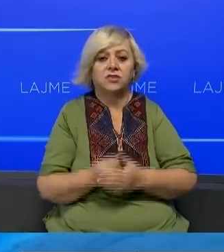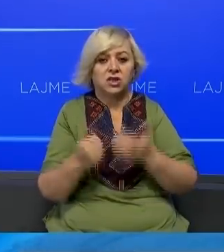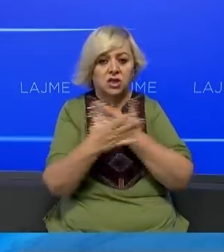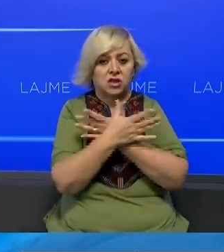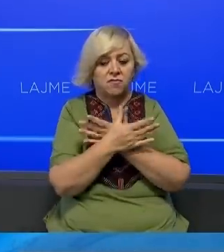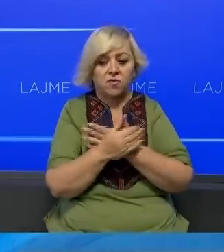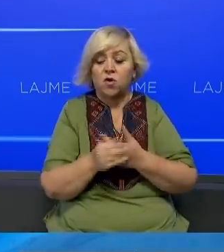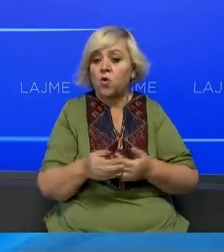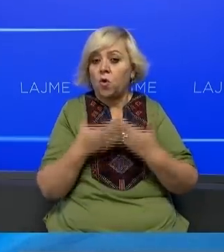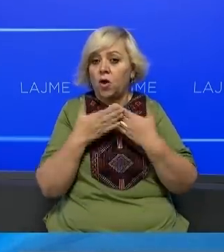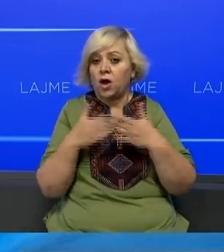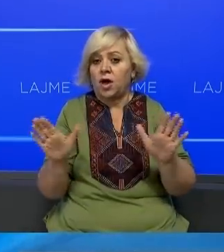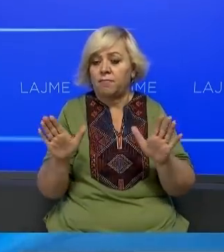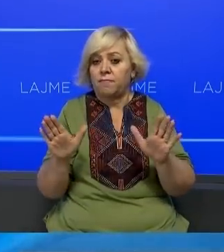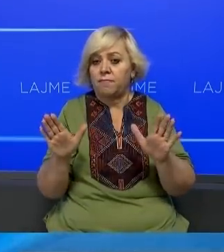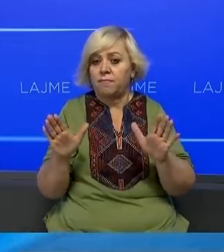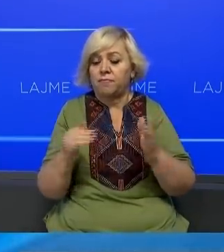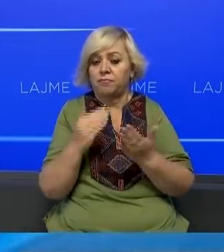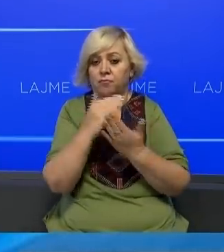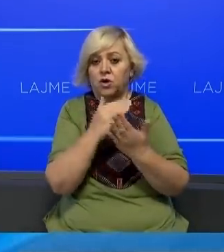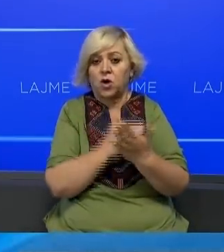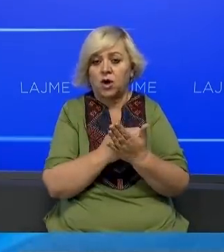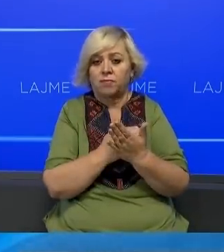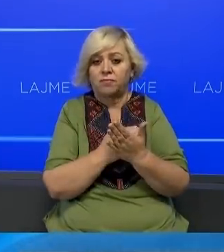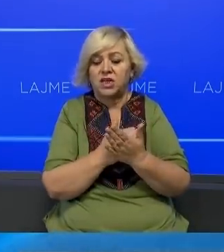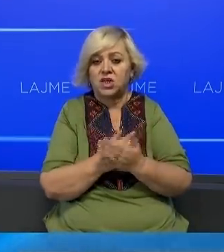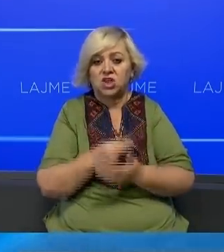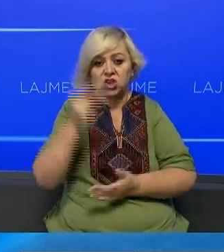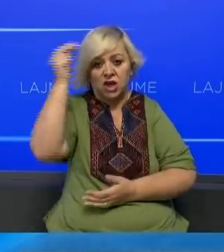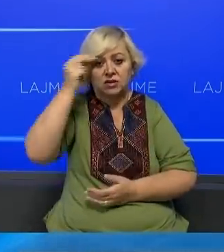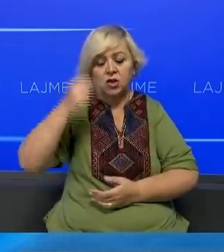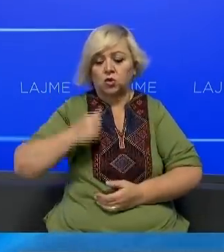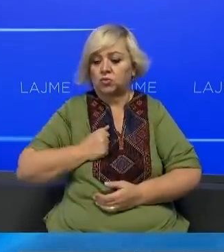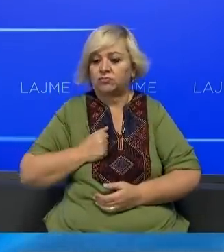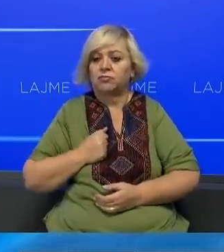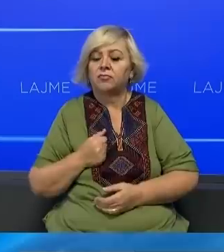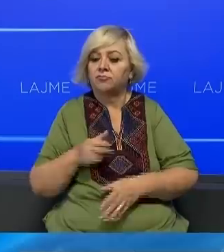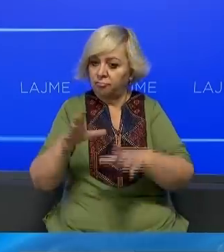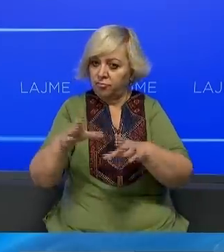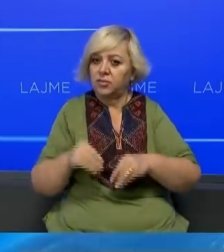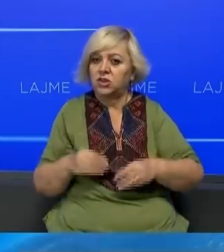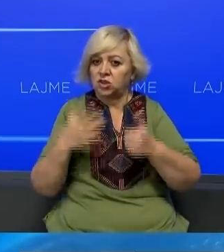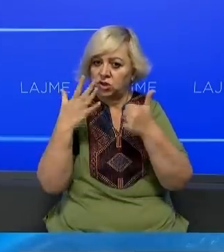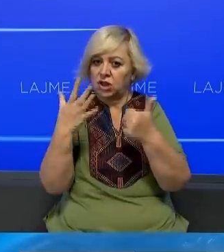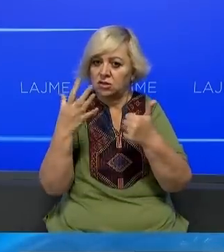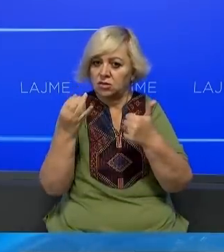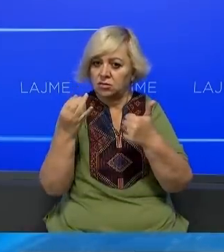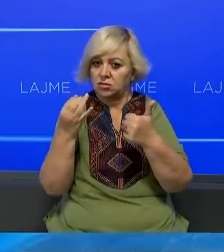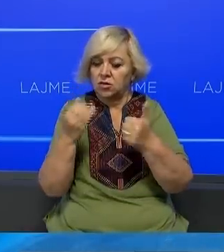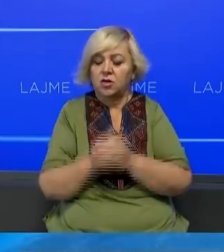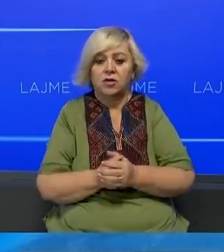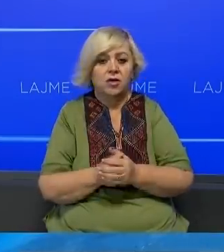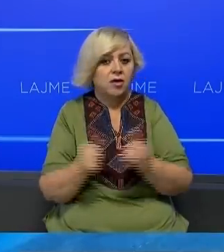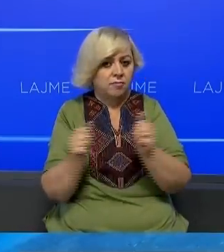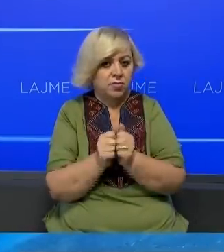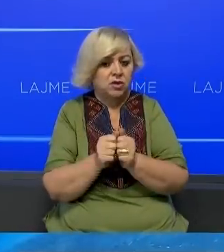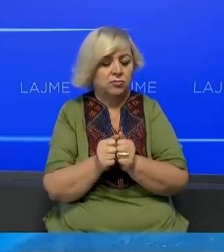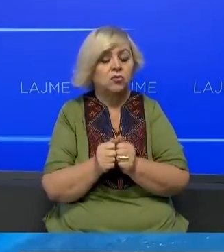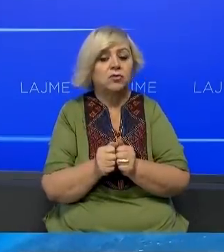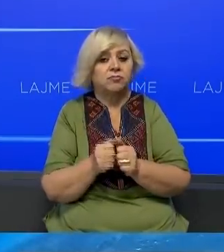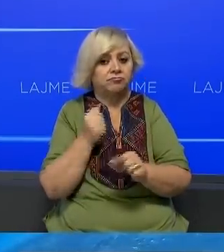studimeve bachelor në programin shkenca ushtarake dhe ne pranuam 60 student, me bashkëpunimin e të dy ministrave